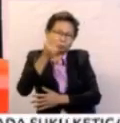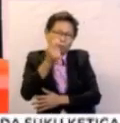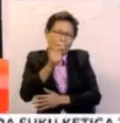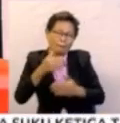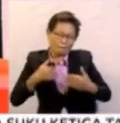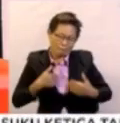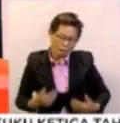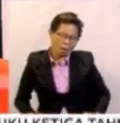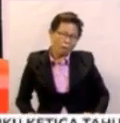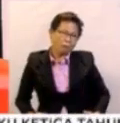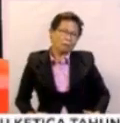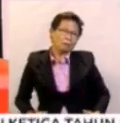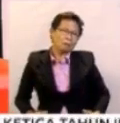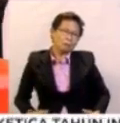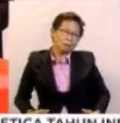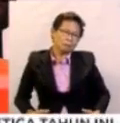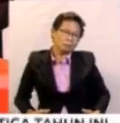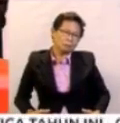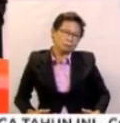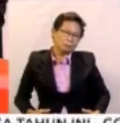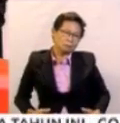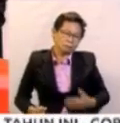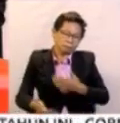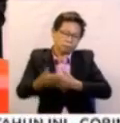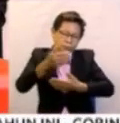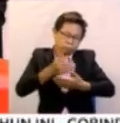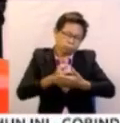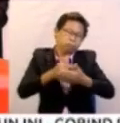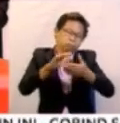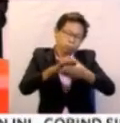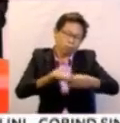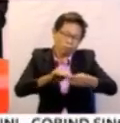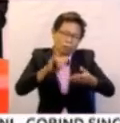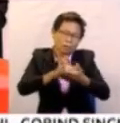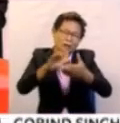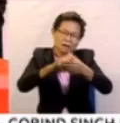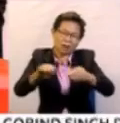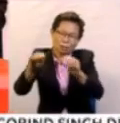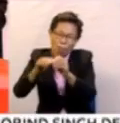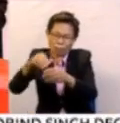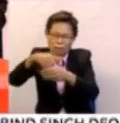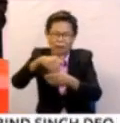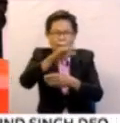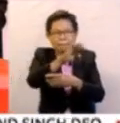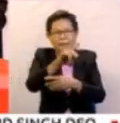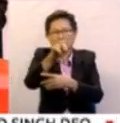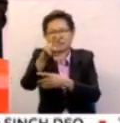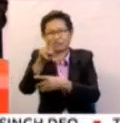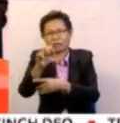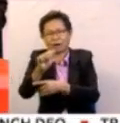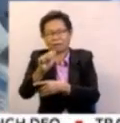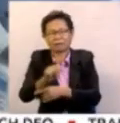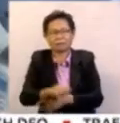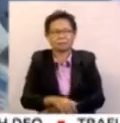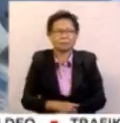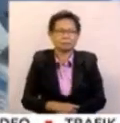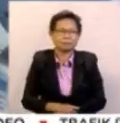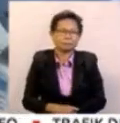empunya badan serta ahli keluarga yang terbalik kisah sebegini. Kisah selanjutnya dalam PDIVA.